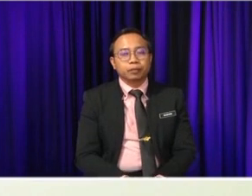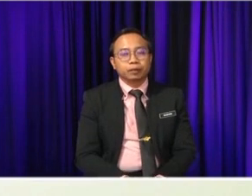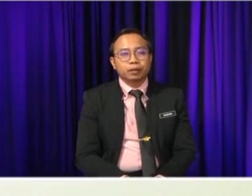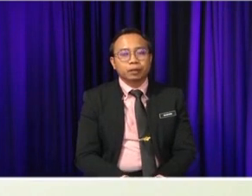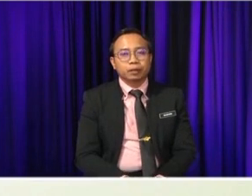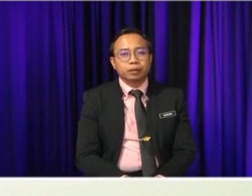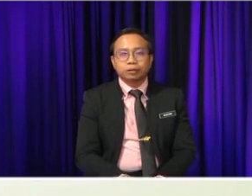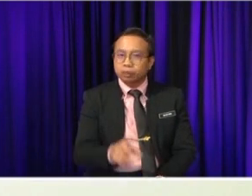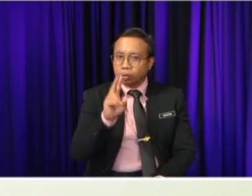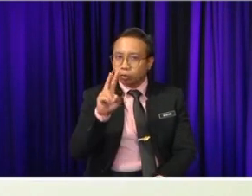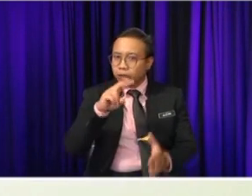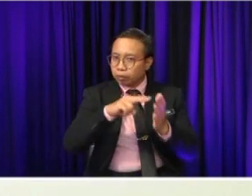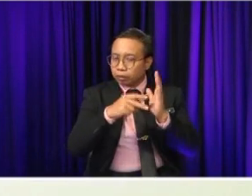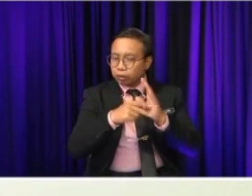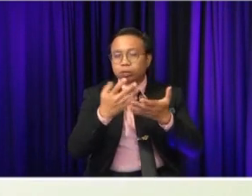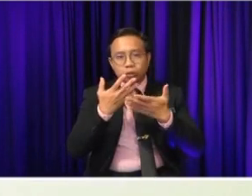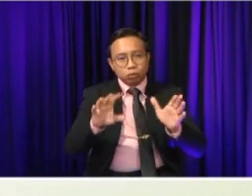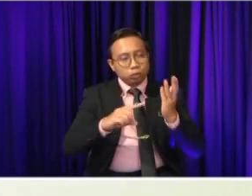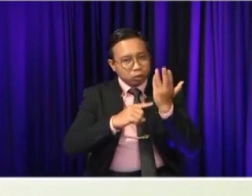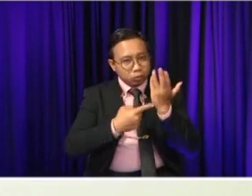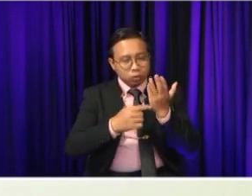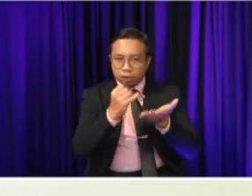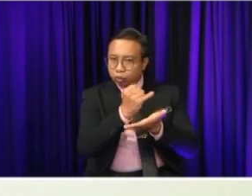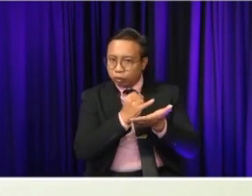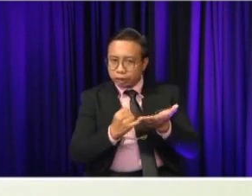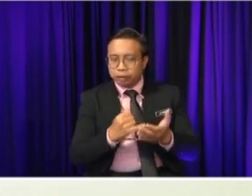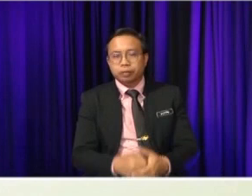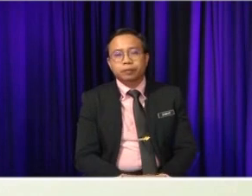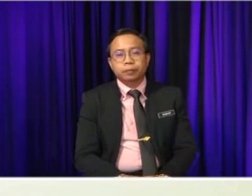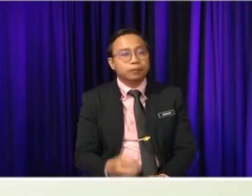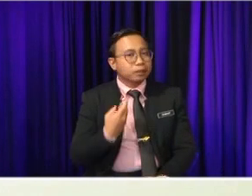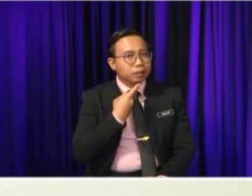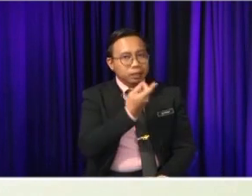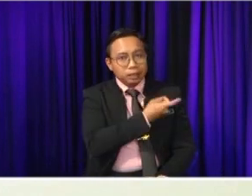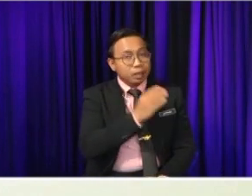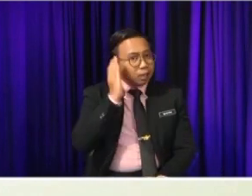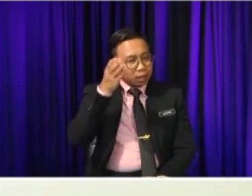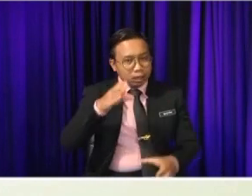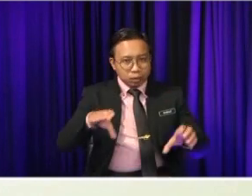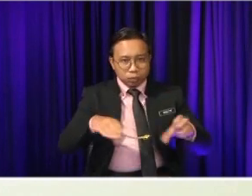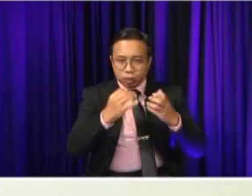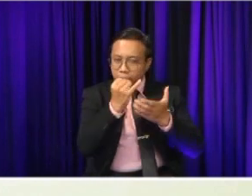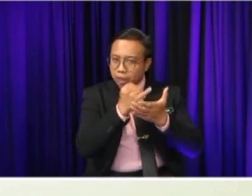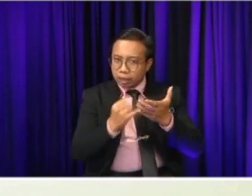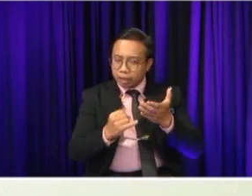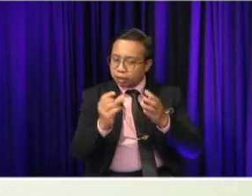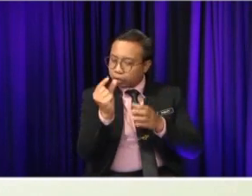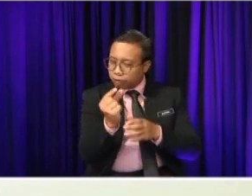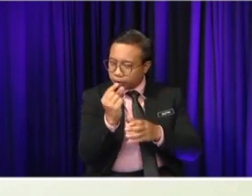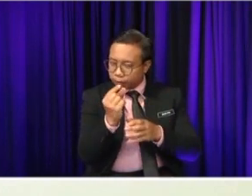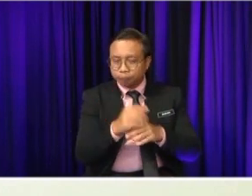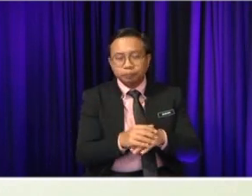fase kedua ini maksudnya kita untuk melukis Oke kita akan buat lakaran kecil lakaran kaso